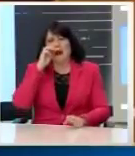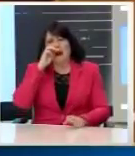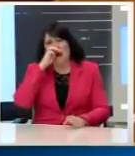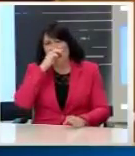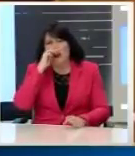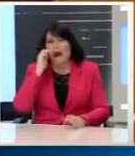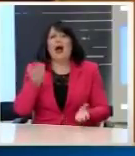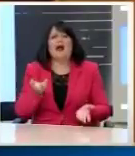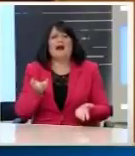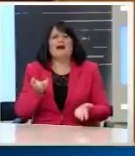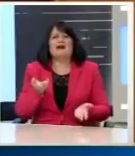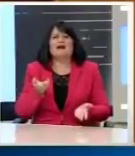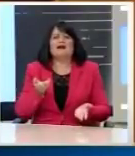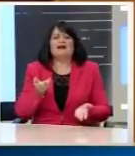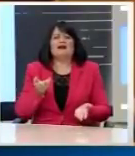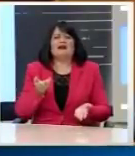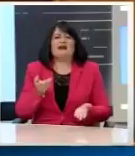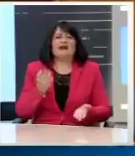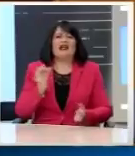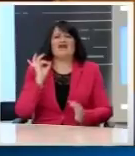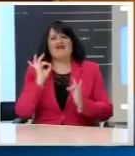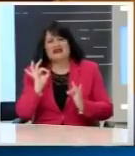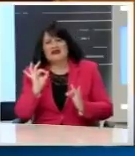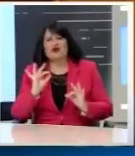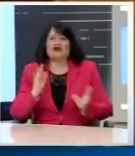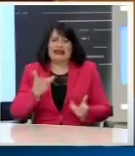υπάρχουν και αυτουργοί, φυσικοί ή ηθικοί.